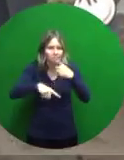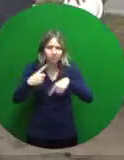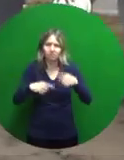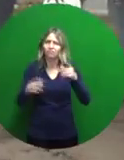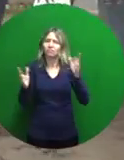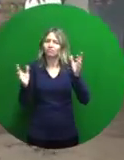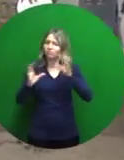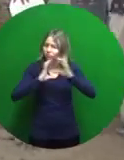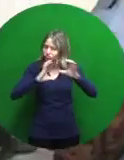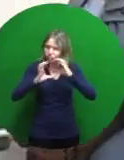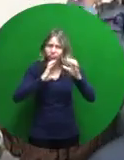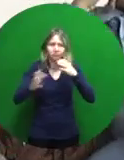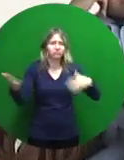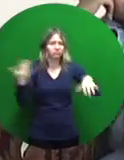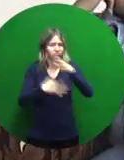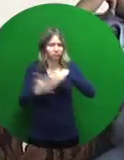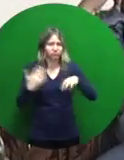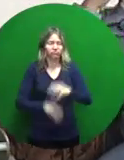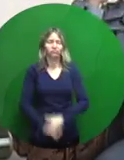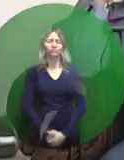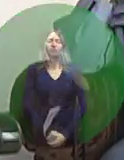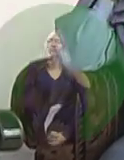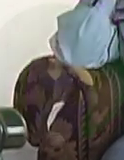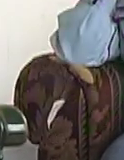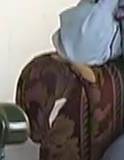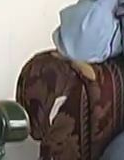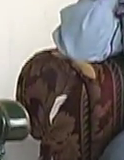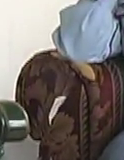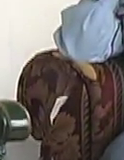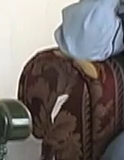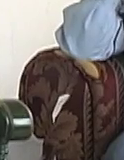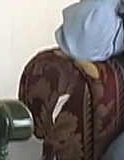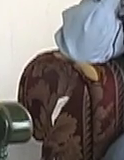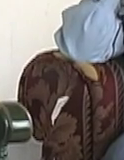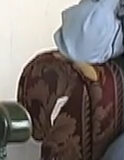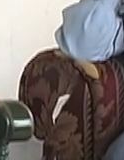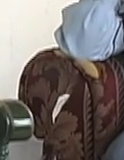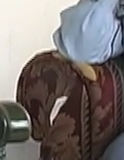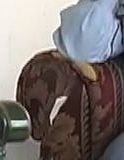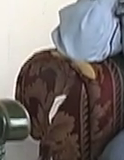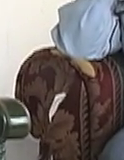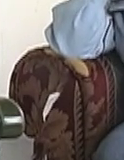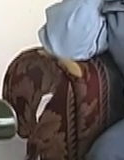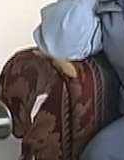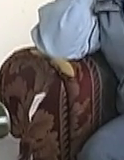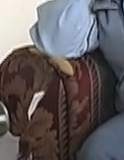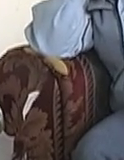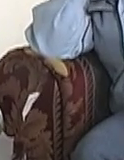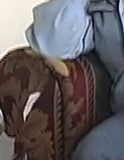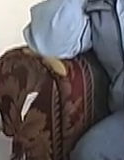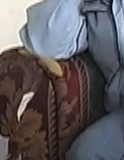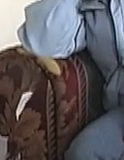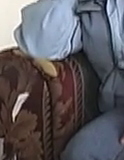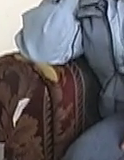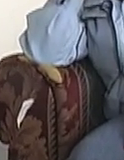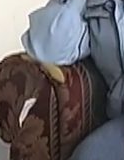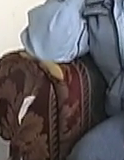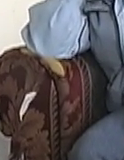each other. Isa ni hiningningan ko kauli yung nakamaliuwa nga tema na bisa ka akong naktuksaw man.